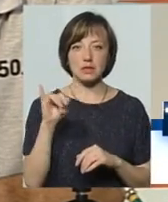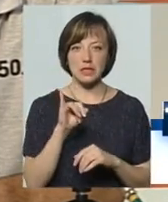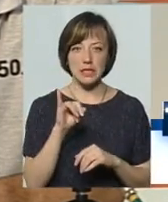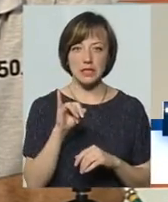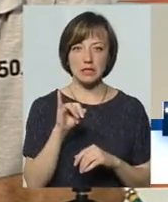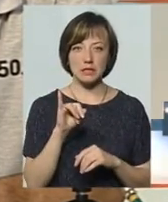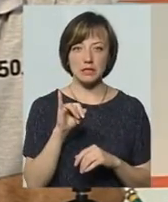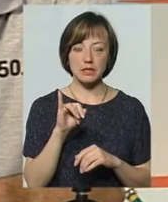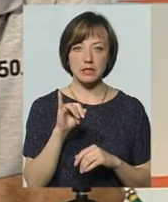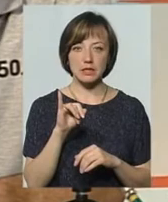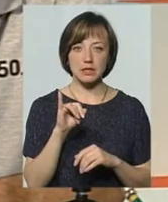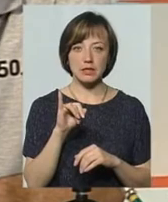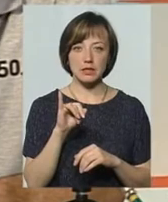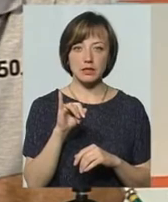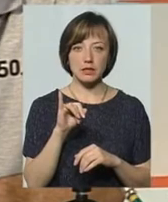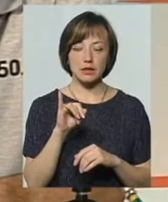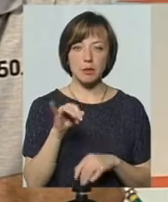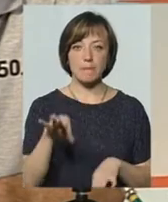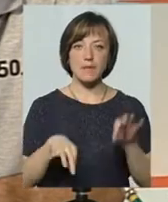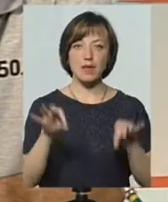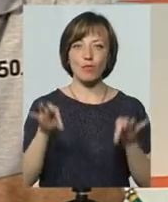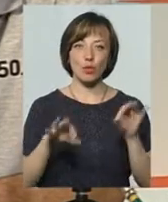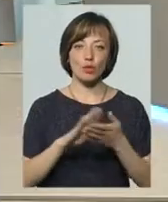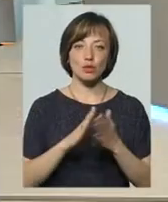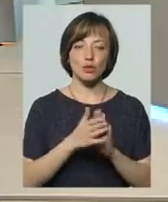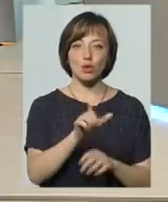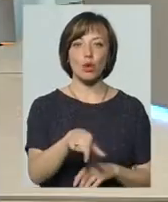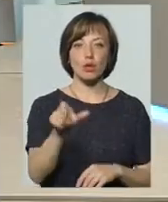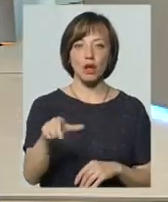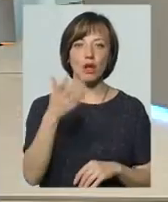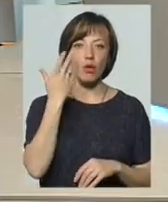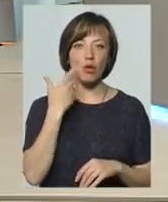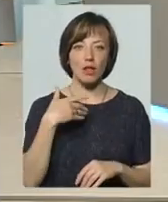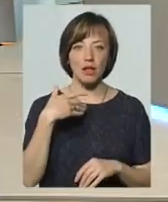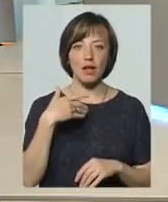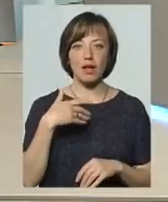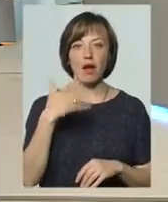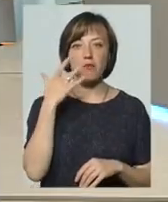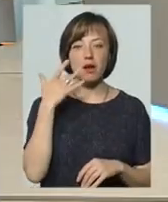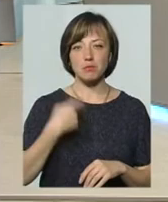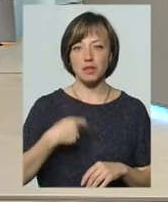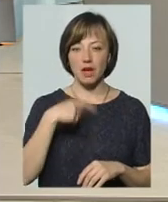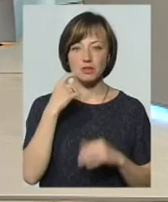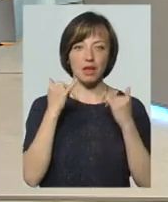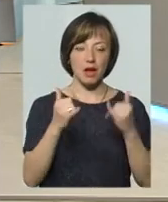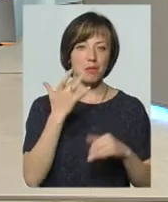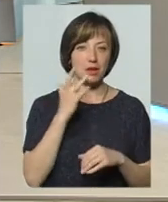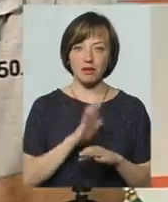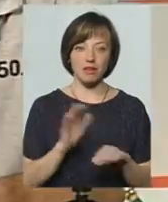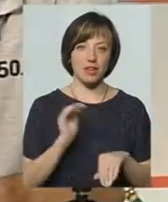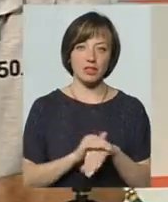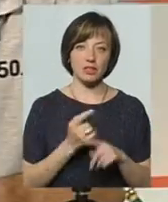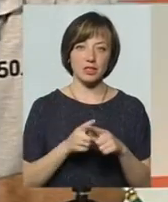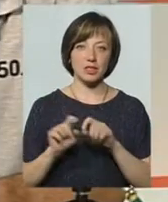саме, тобто, маніпулюють позицію людей, коли Дональд Трамп говорить, що це для Америки, але насправді він